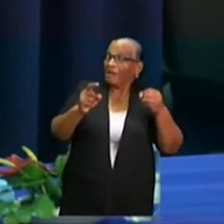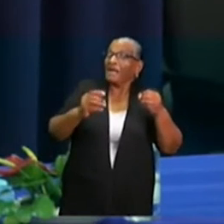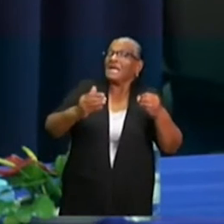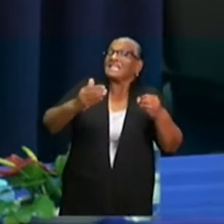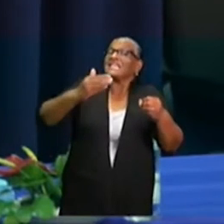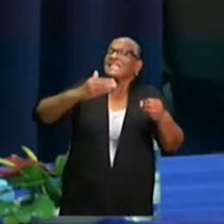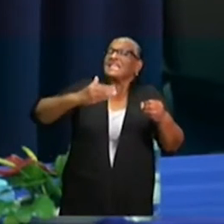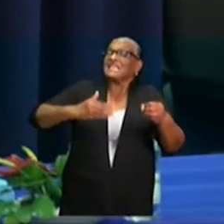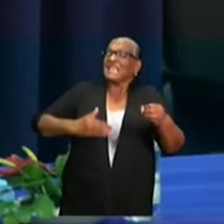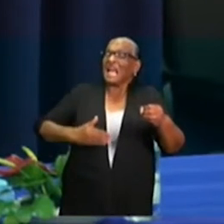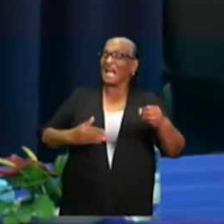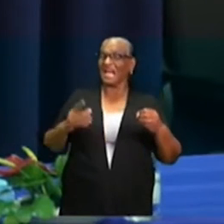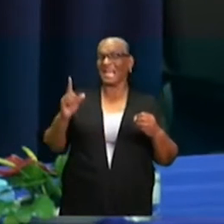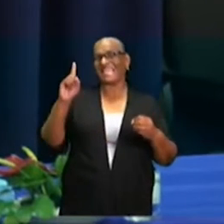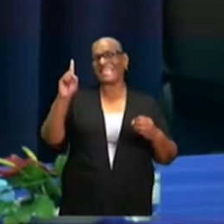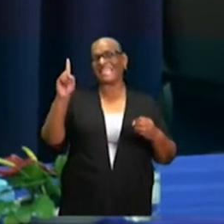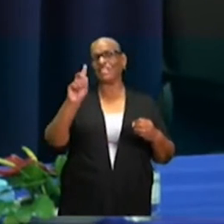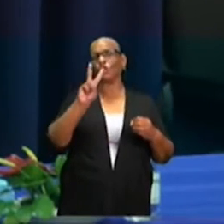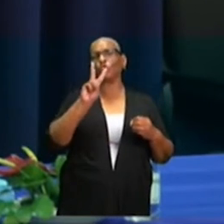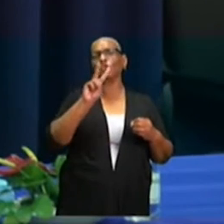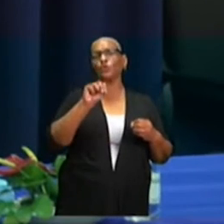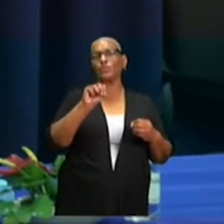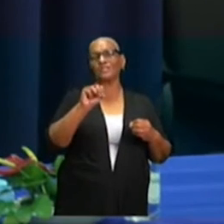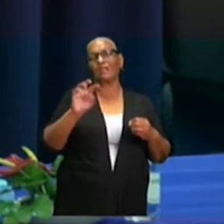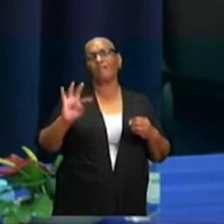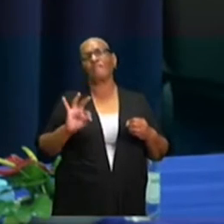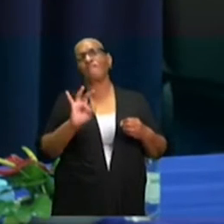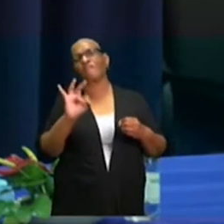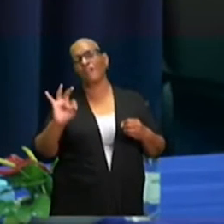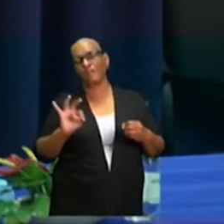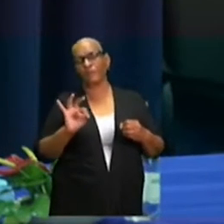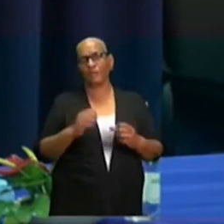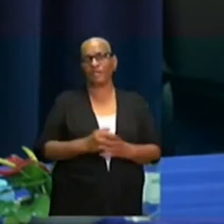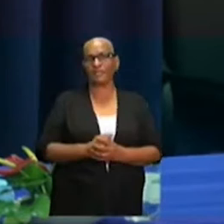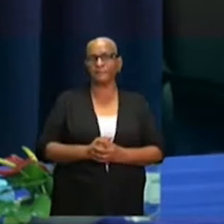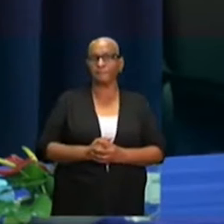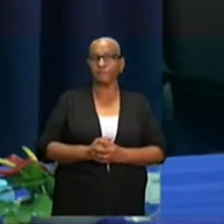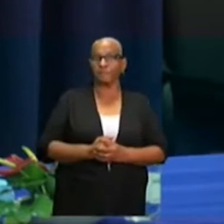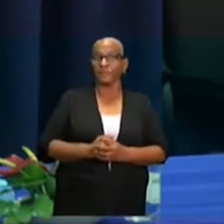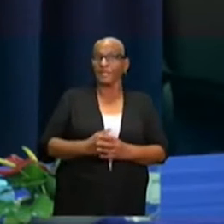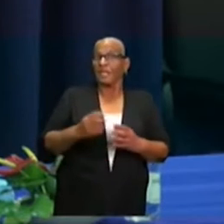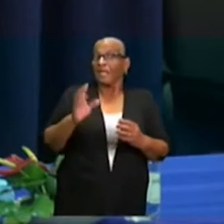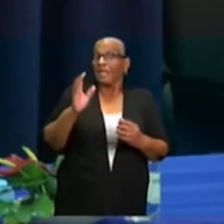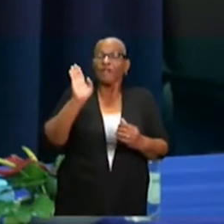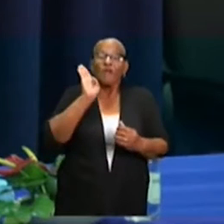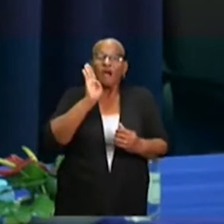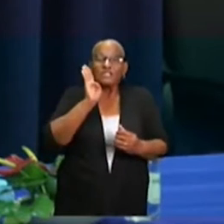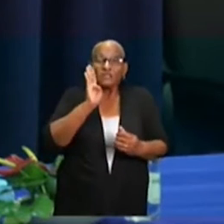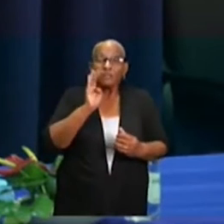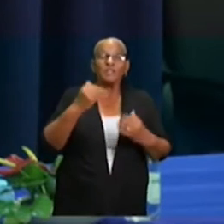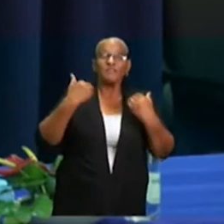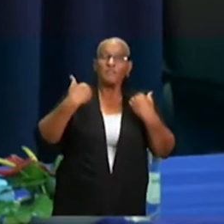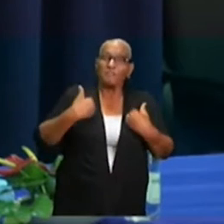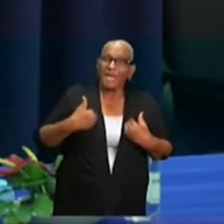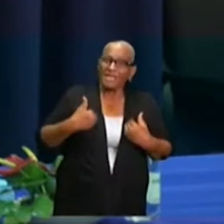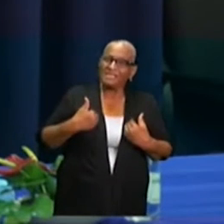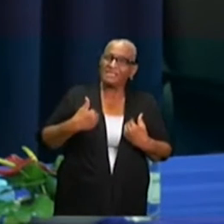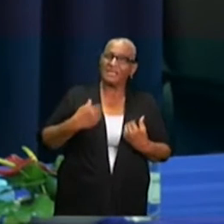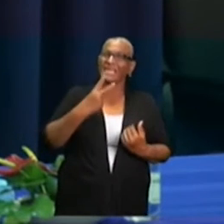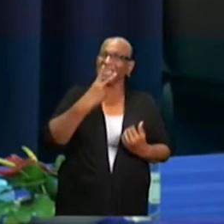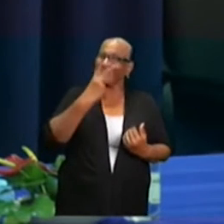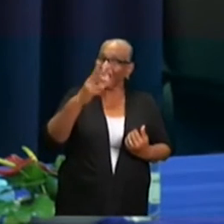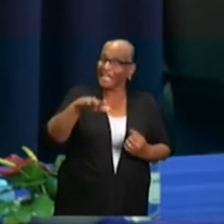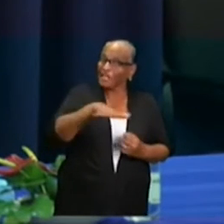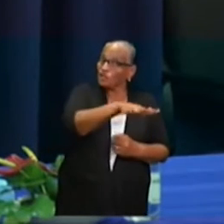Maar we roepen dus de samenleving op om rekening te houden met de situaties, met situaties waarbij bij